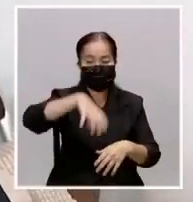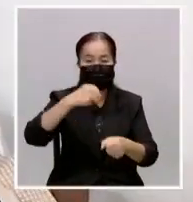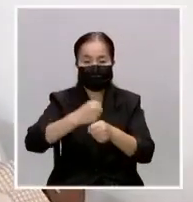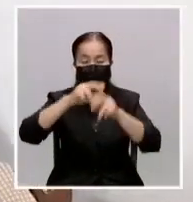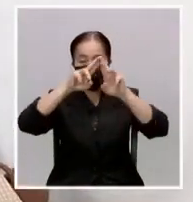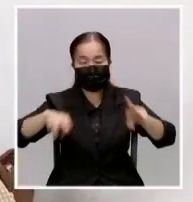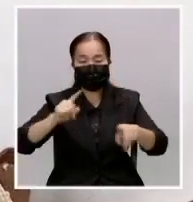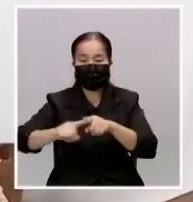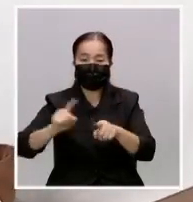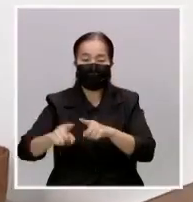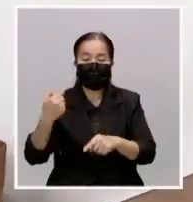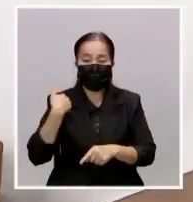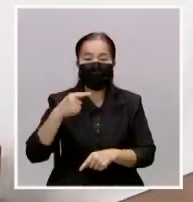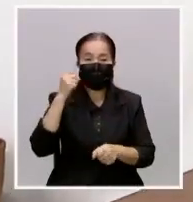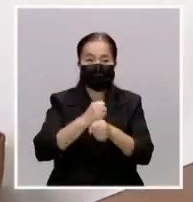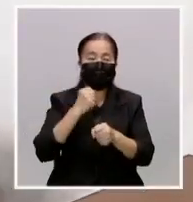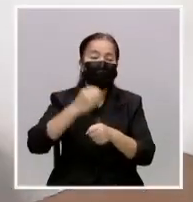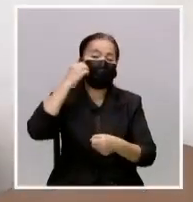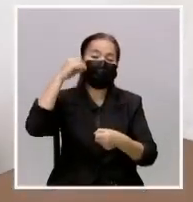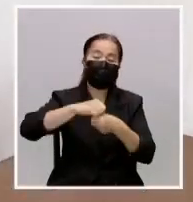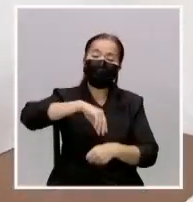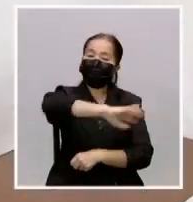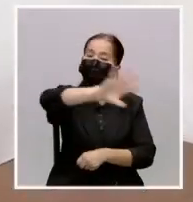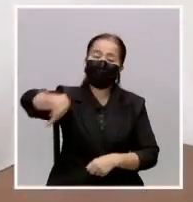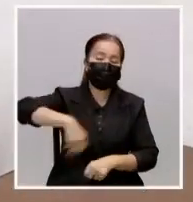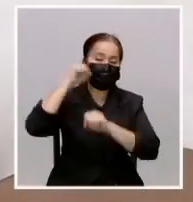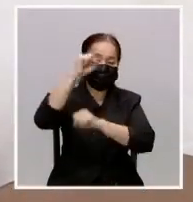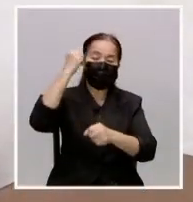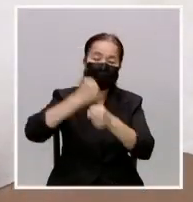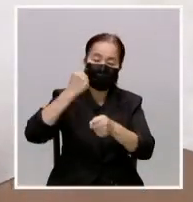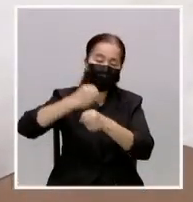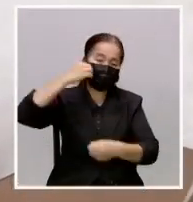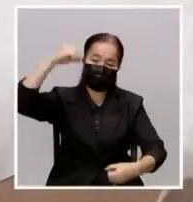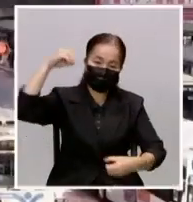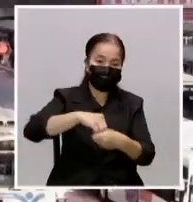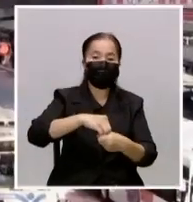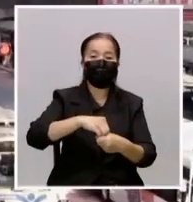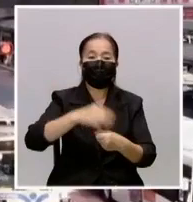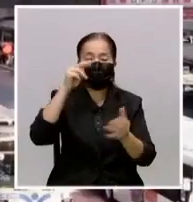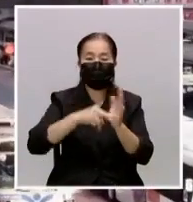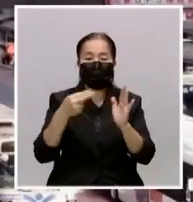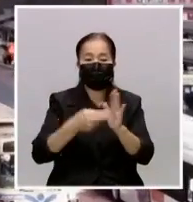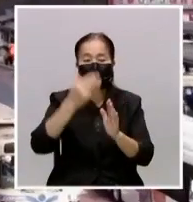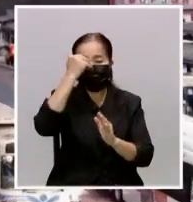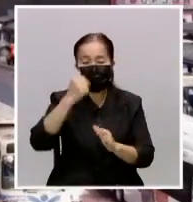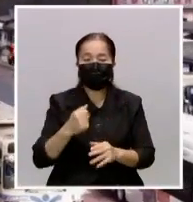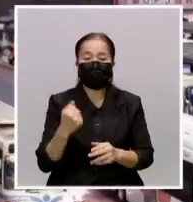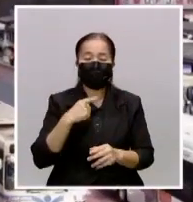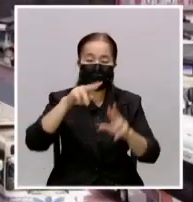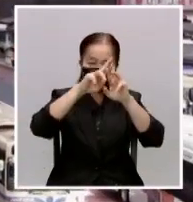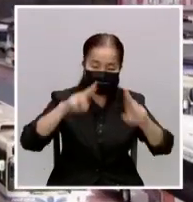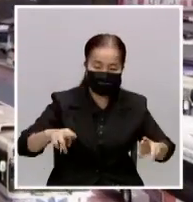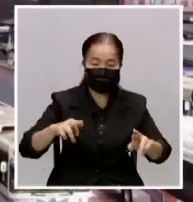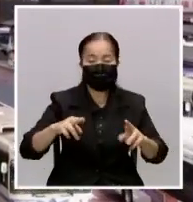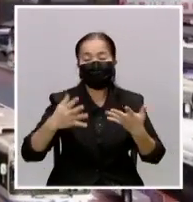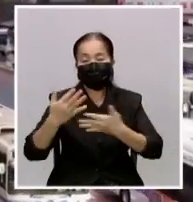ได้รับการร้องขอให้ทำงานจากที่บ้านก็คือไปเน้น work from home เป็นหลักเพื่อหลีกเลี่ยงการออกจากบ้านร้านค้าห้